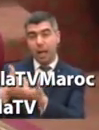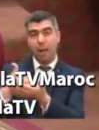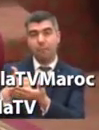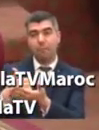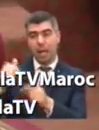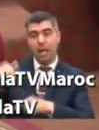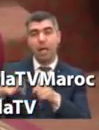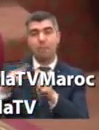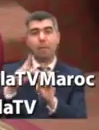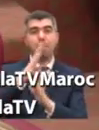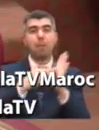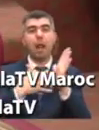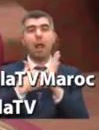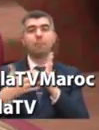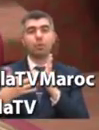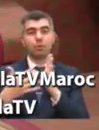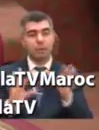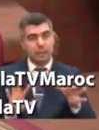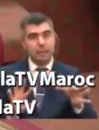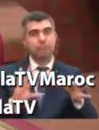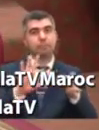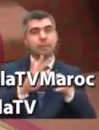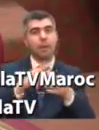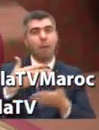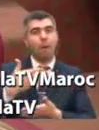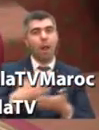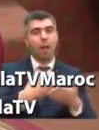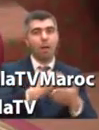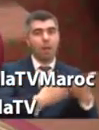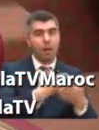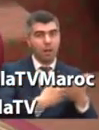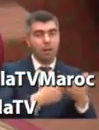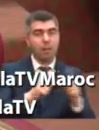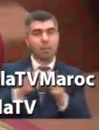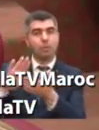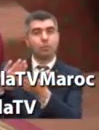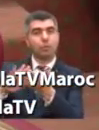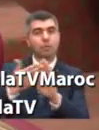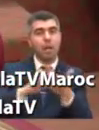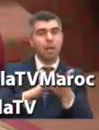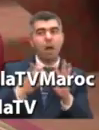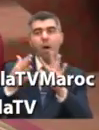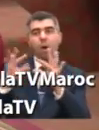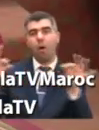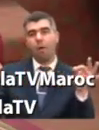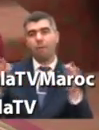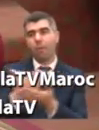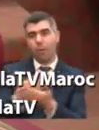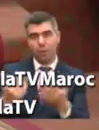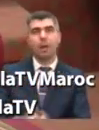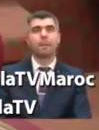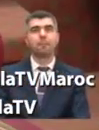ديال البرامج اللي كتعملات مع التنظيمات البيمهنية لتنمية وتطوير مختلف السلاسل الإنتاجية،